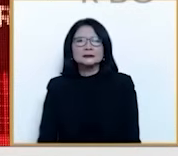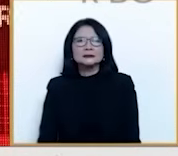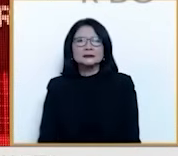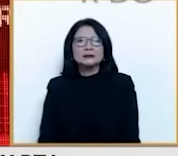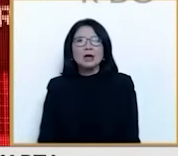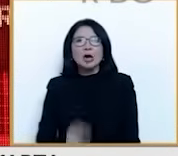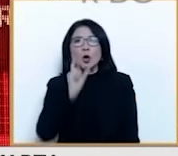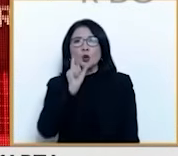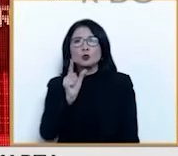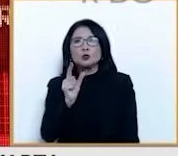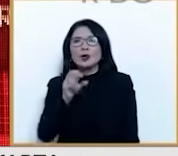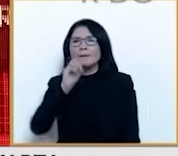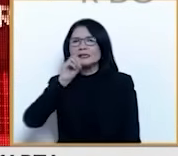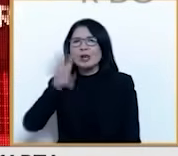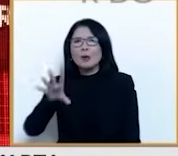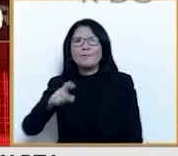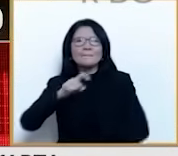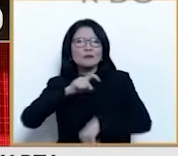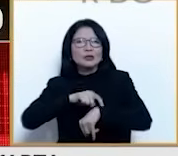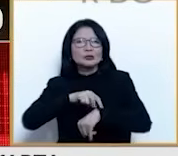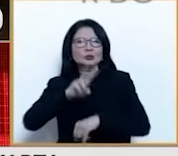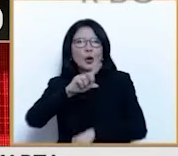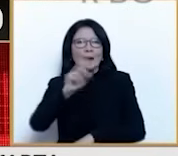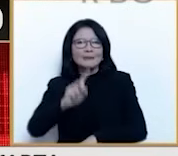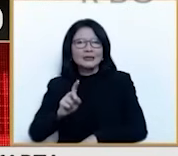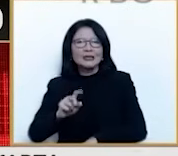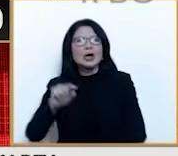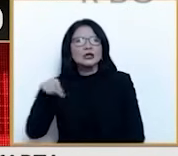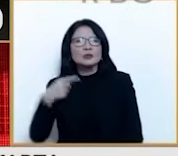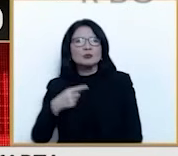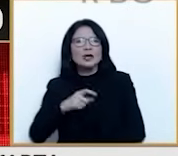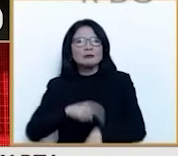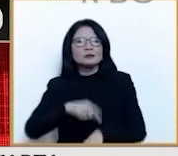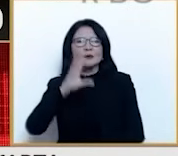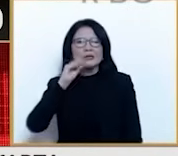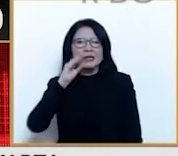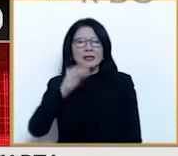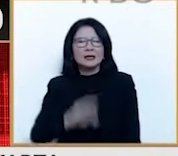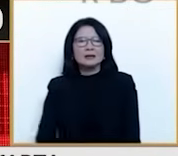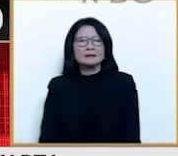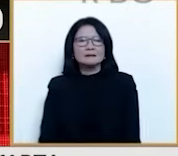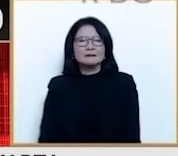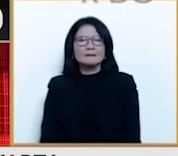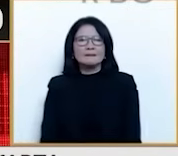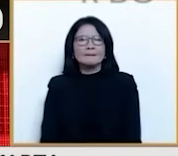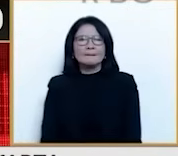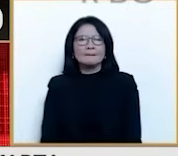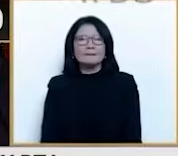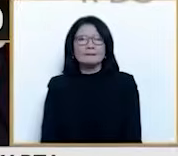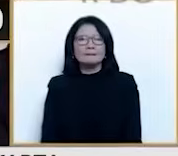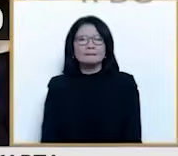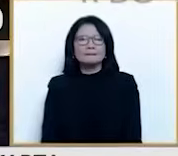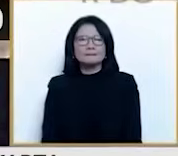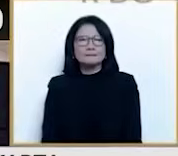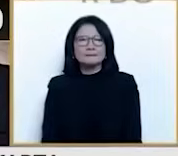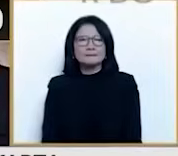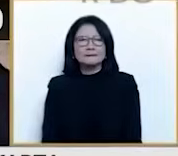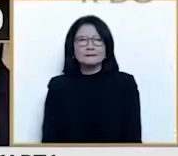untuk menjawab waktunya 2 menit sejak Anda berbicara, untuk itu kami persilahkan.